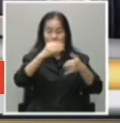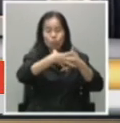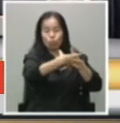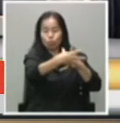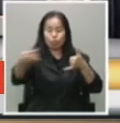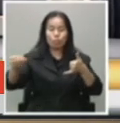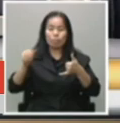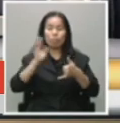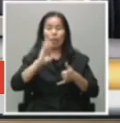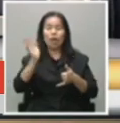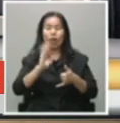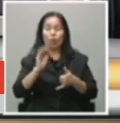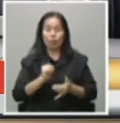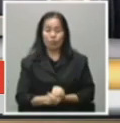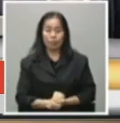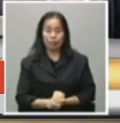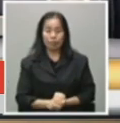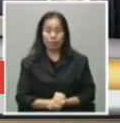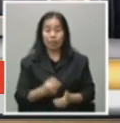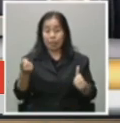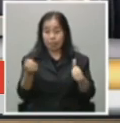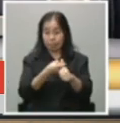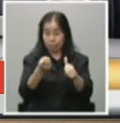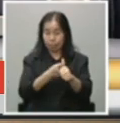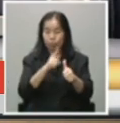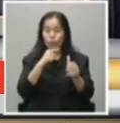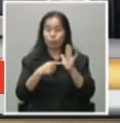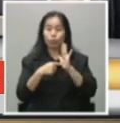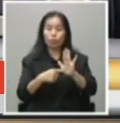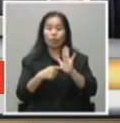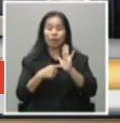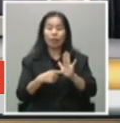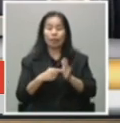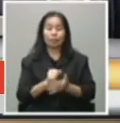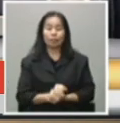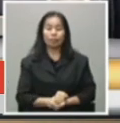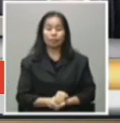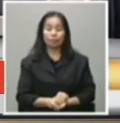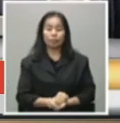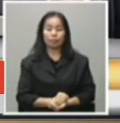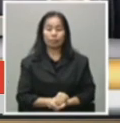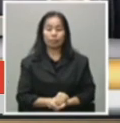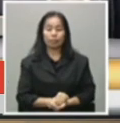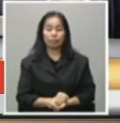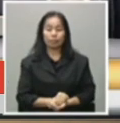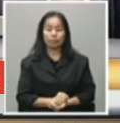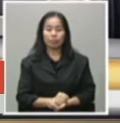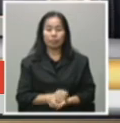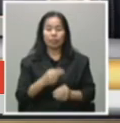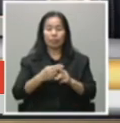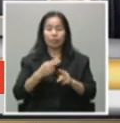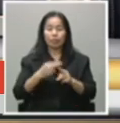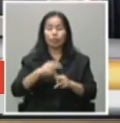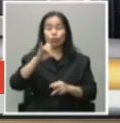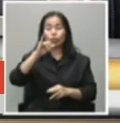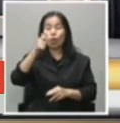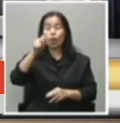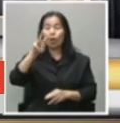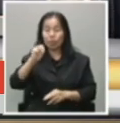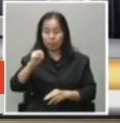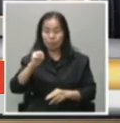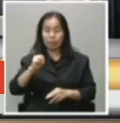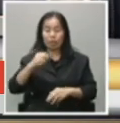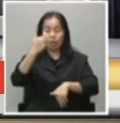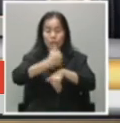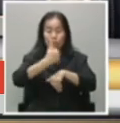ช่นนี้ไปนะคะในท่านแรกนะคะอย่างเช่นในเรื่องของท่านดอนประมาวินัยนะคะที่เป็นรัฐมนตรีว่าการก